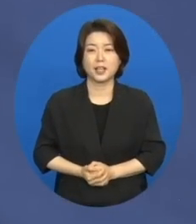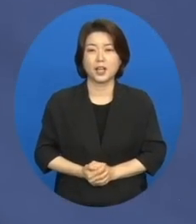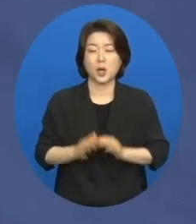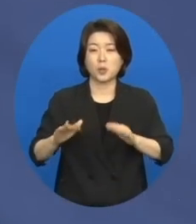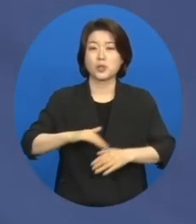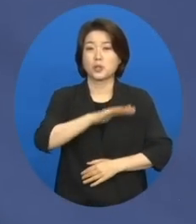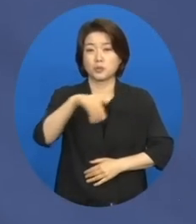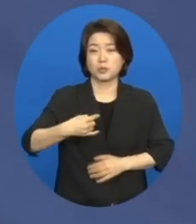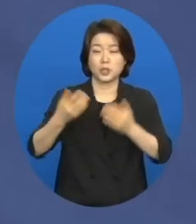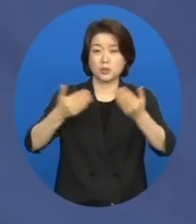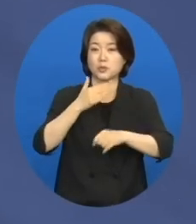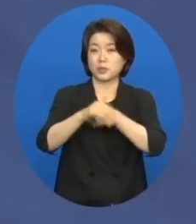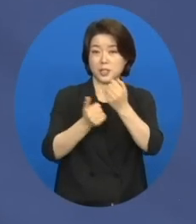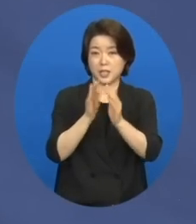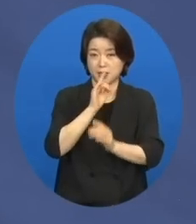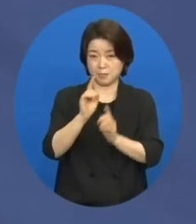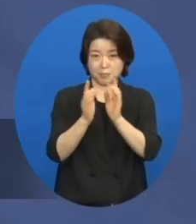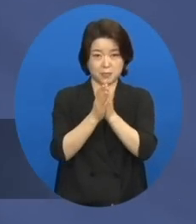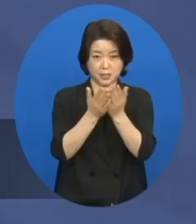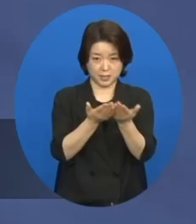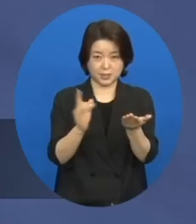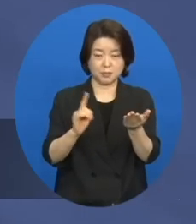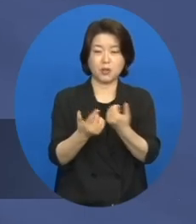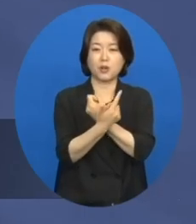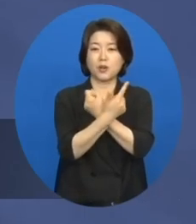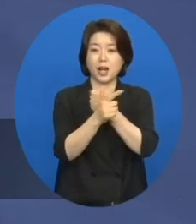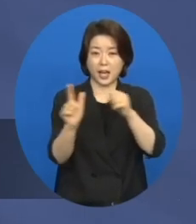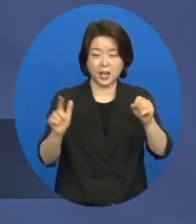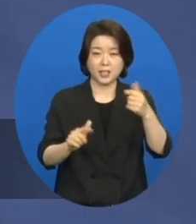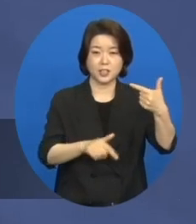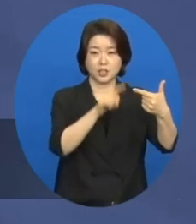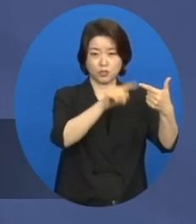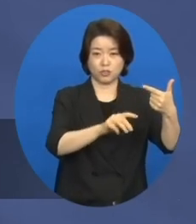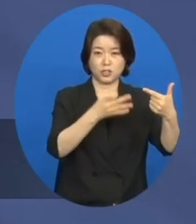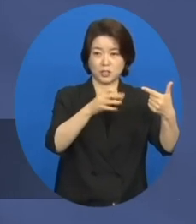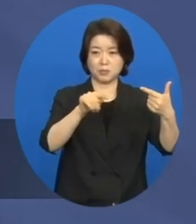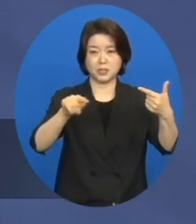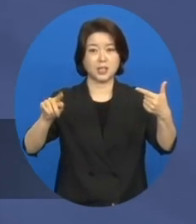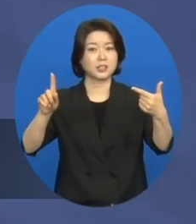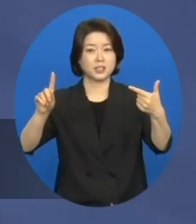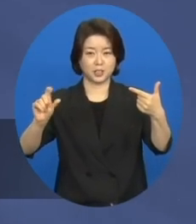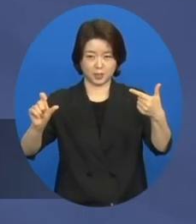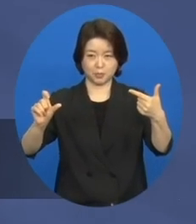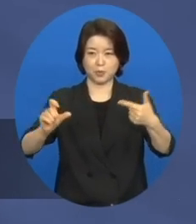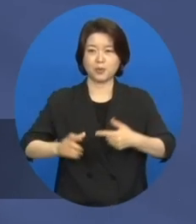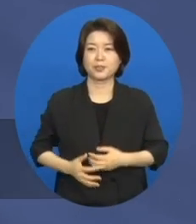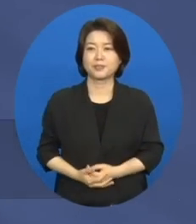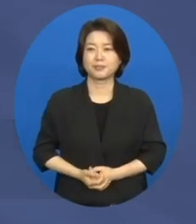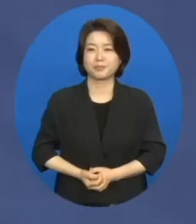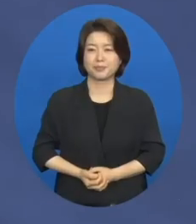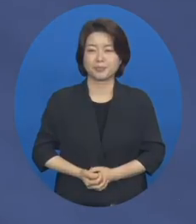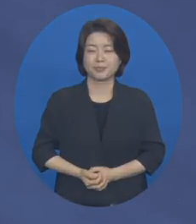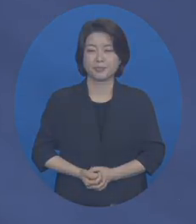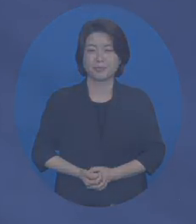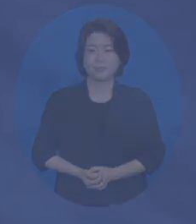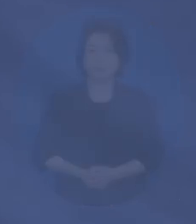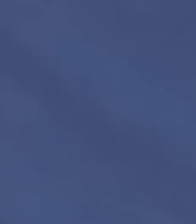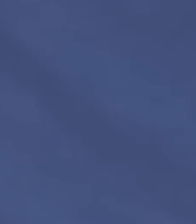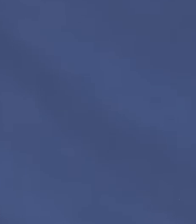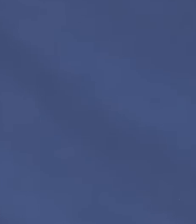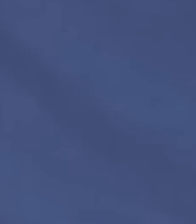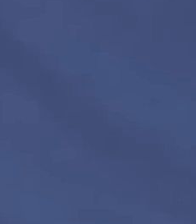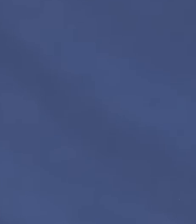오늘 우리에게 주시는 하나님의 말씀은 갈라디아서 6장 14절에서 15절까지 말씀입니다.